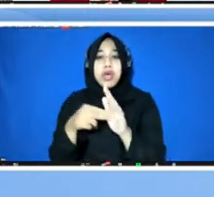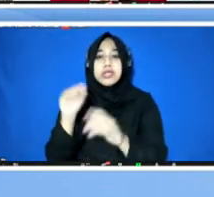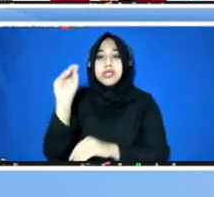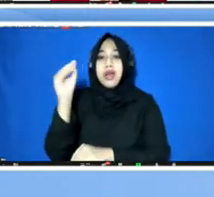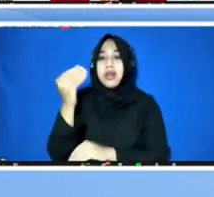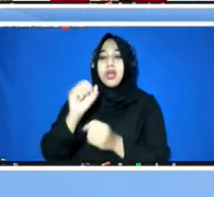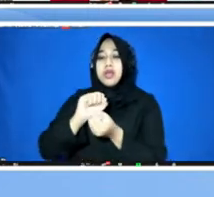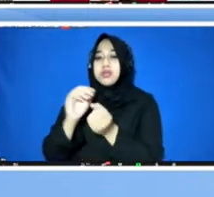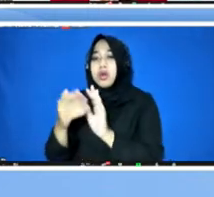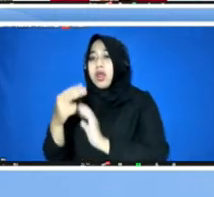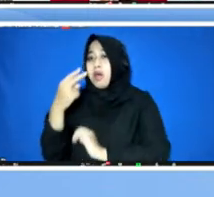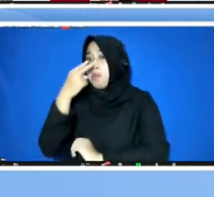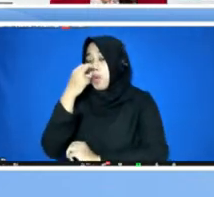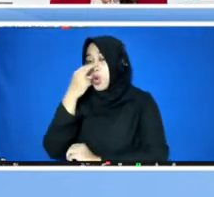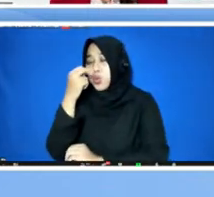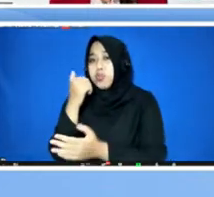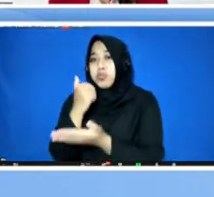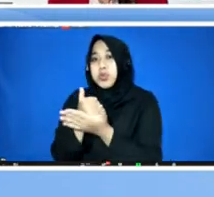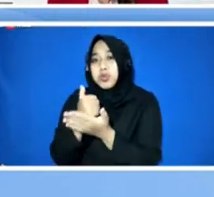atau Bandung yang